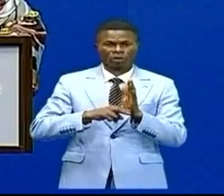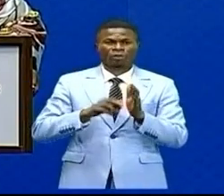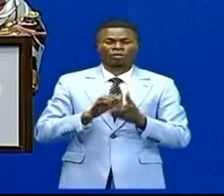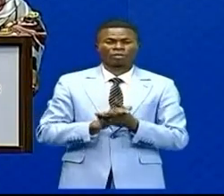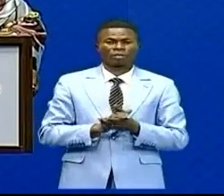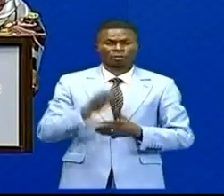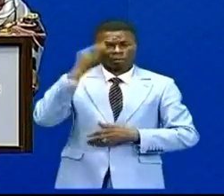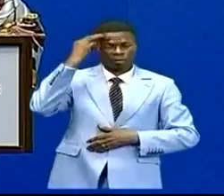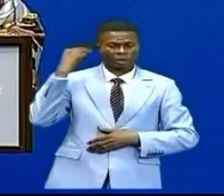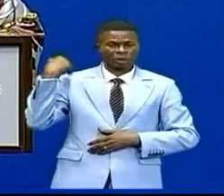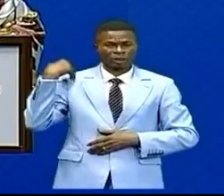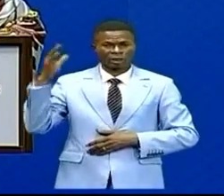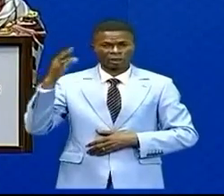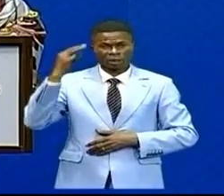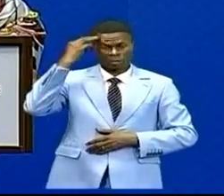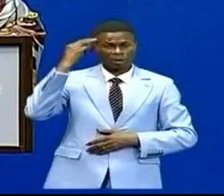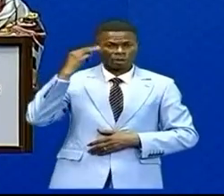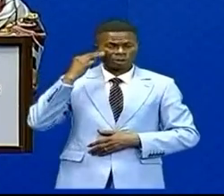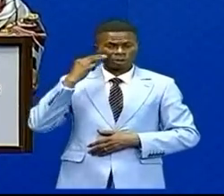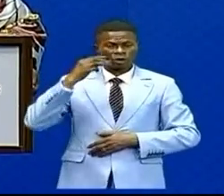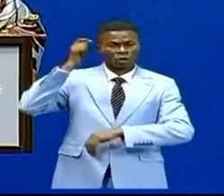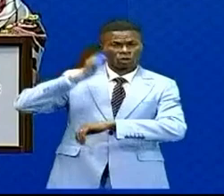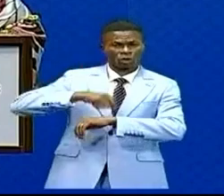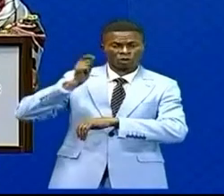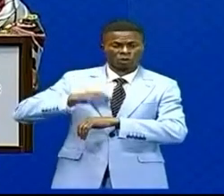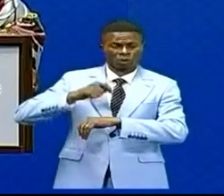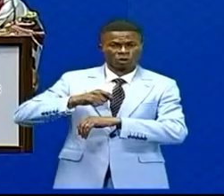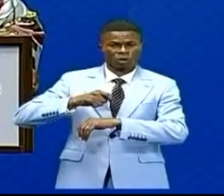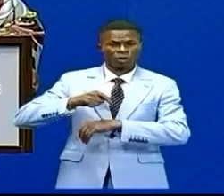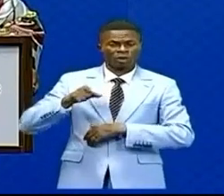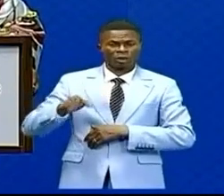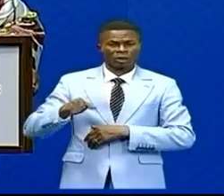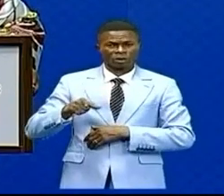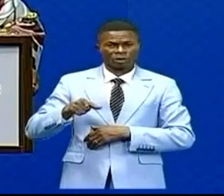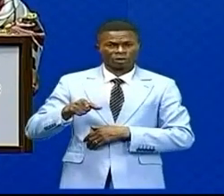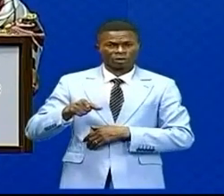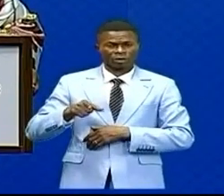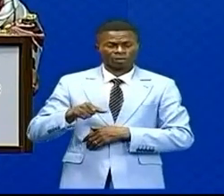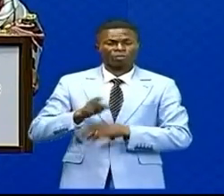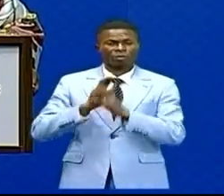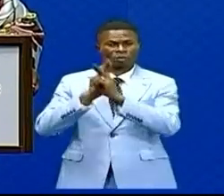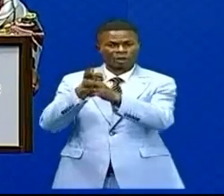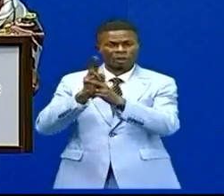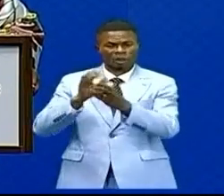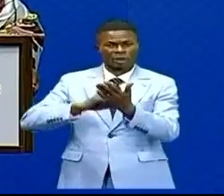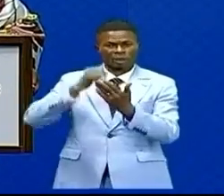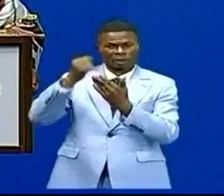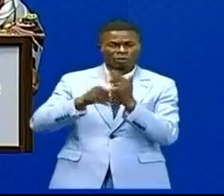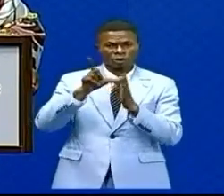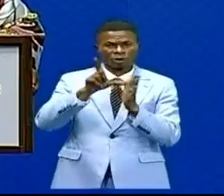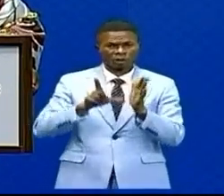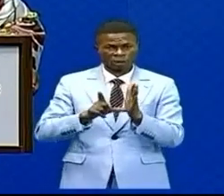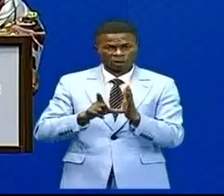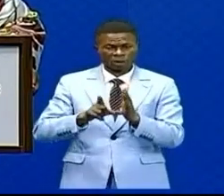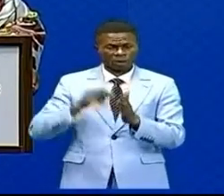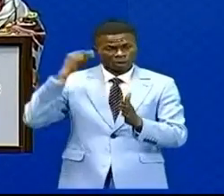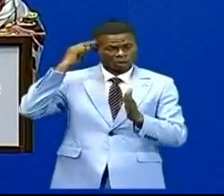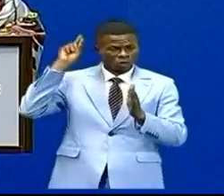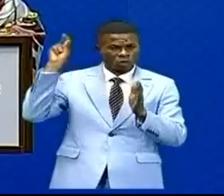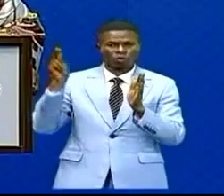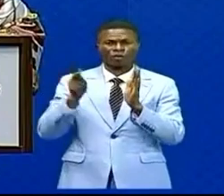La ministre d'État, ministre de la Justice et garde des Sceaux, a fait l'économie du projet de loi d'habilitation du